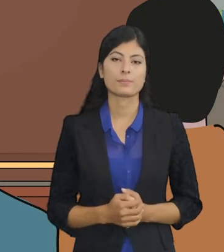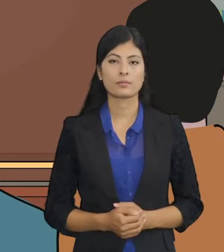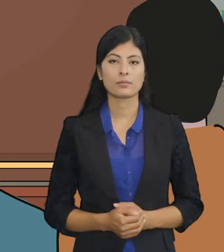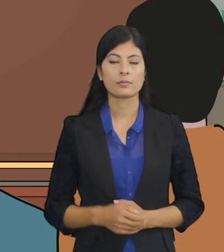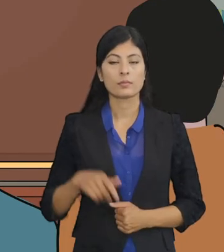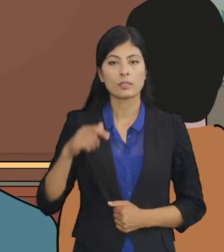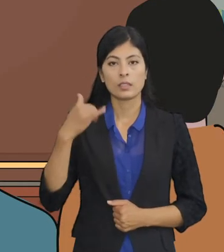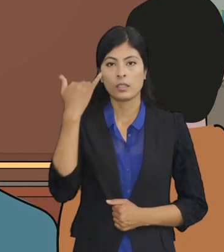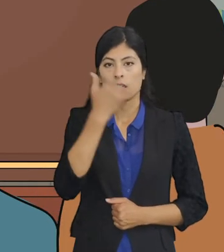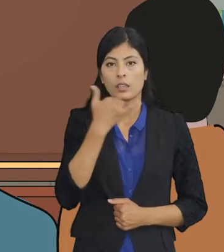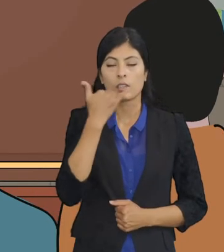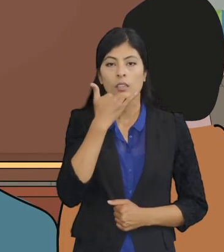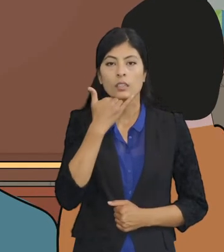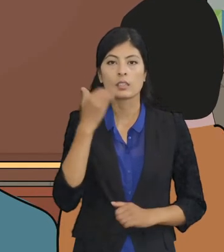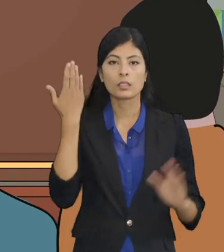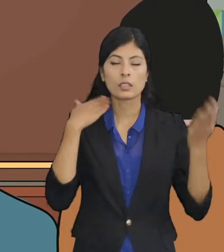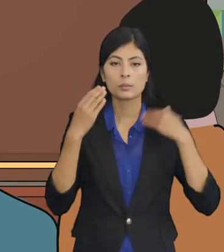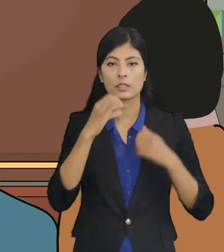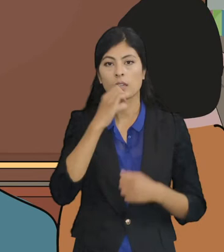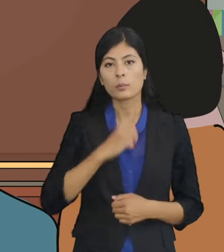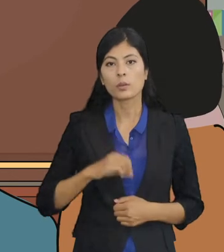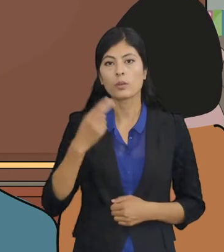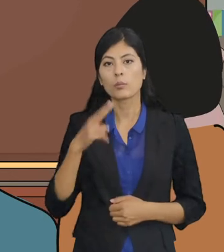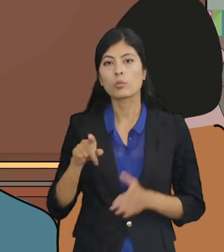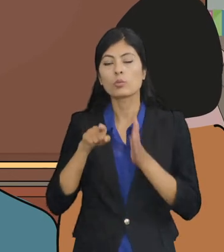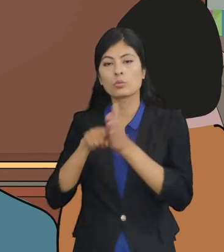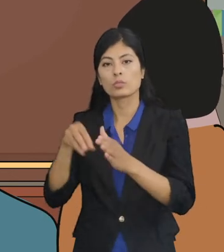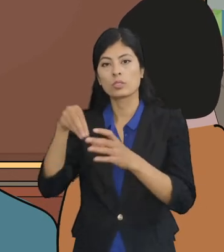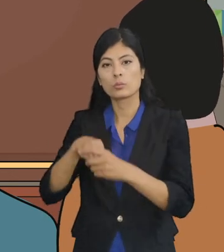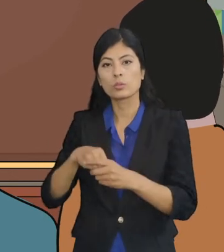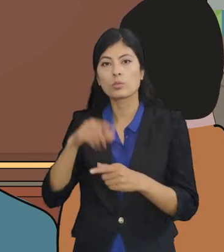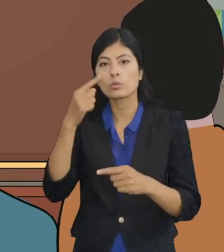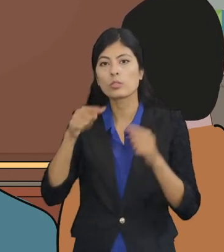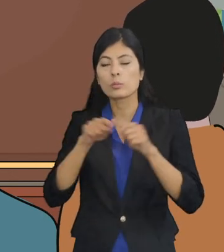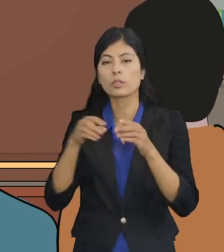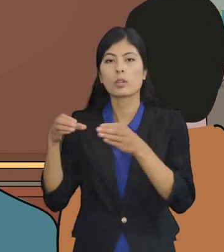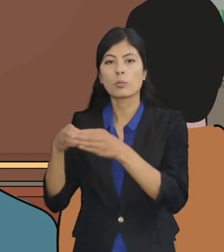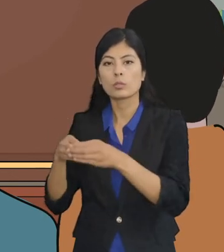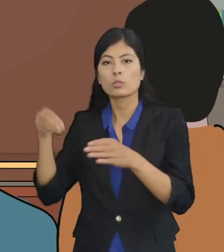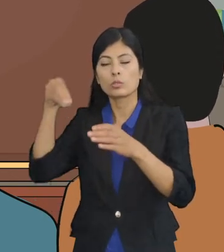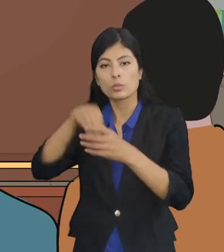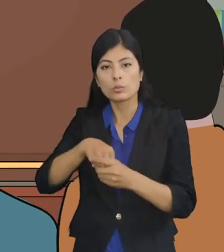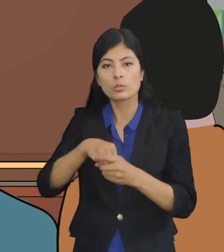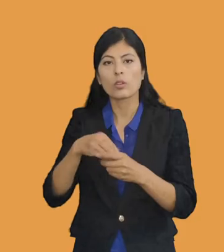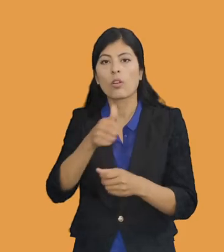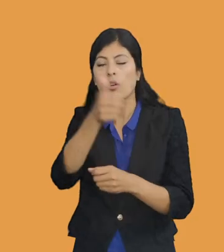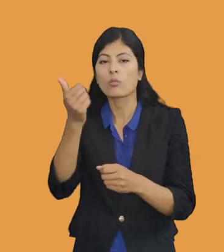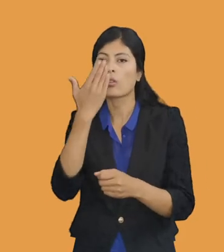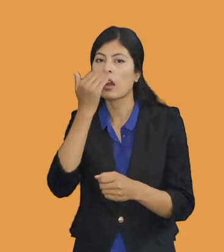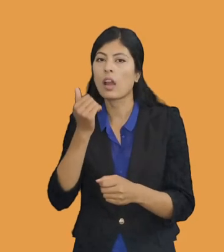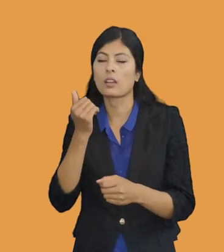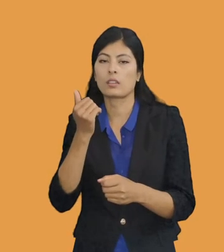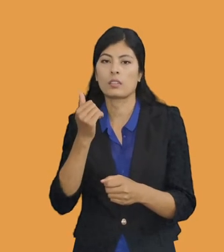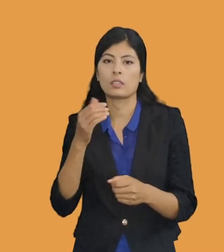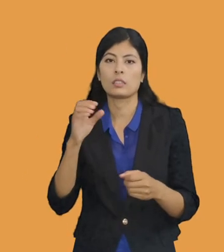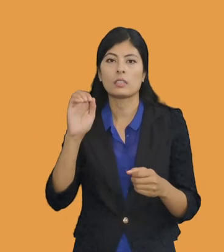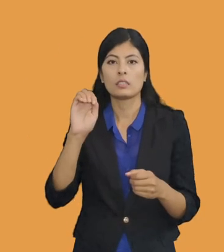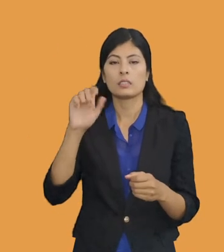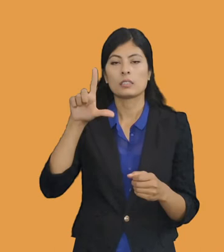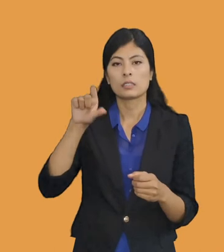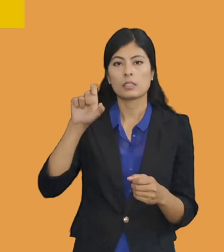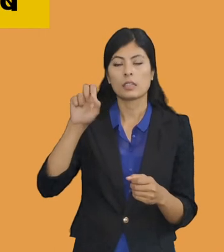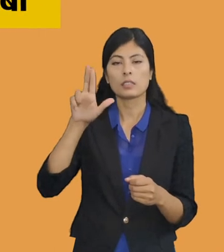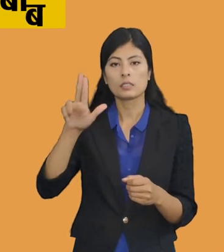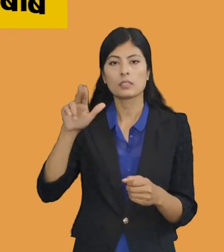लैङ्गिक हिंसा पीडित भई परेको उजुरीमा कुनै पक्षको उपस्थिति वा अन्य कुनै मनासिब कारणले साक्षीलाई बकपत्र गराउन